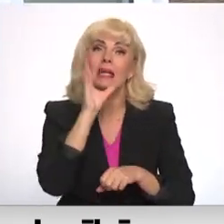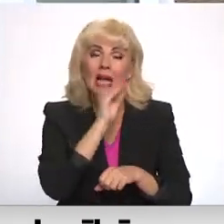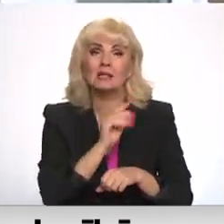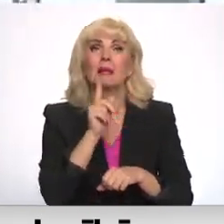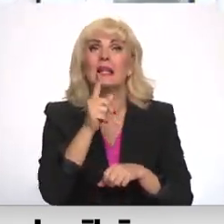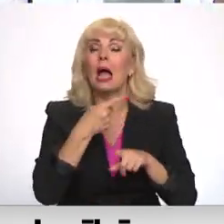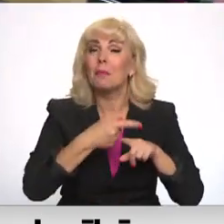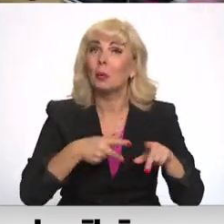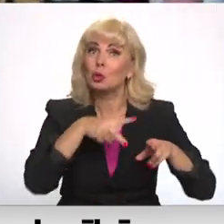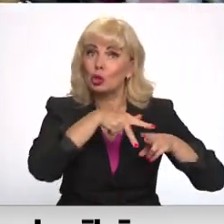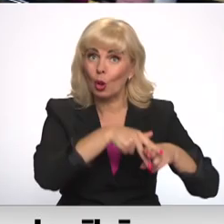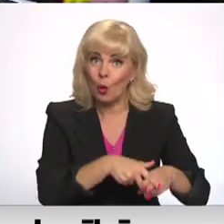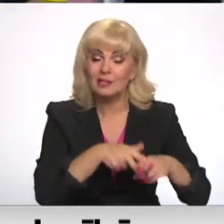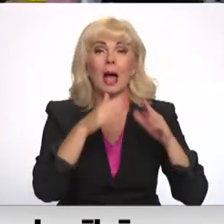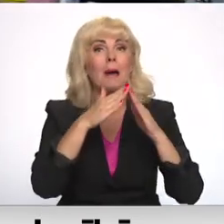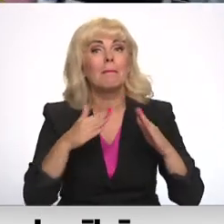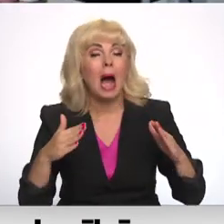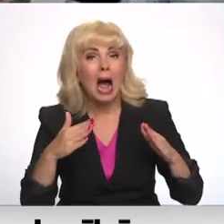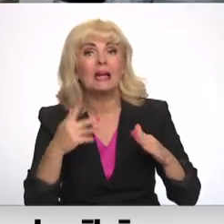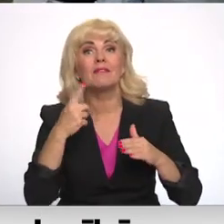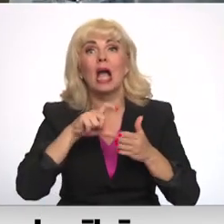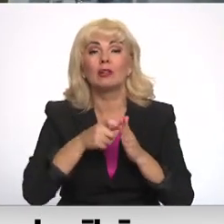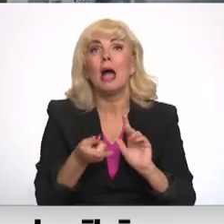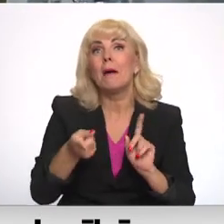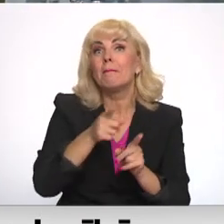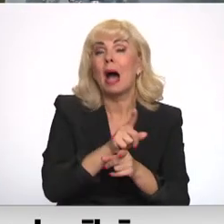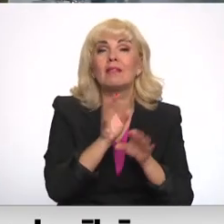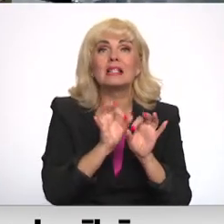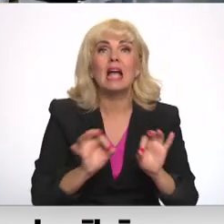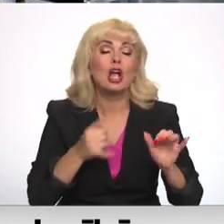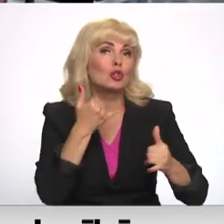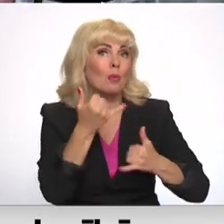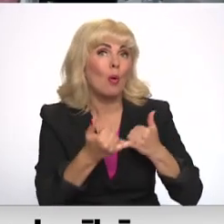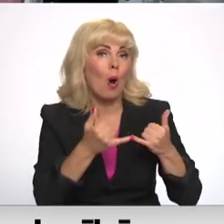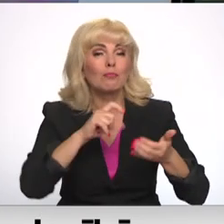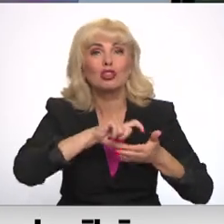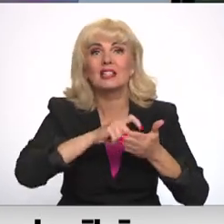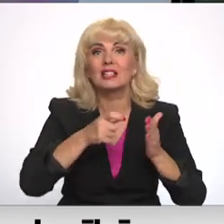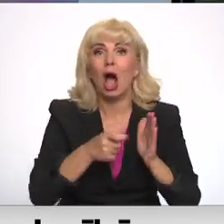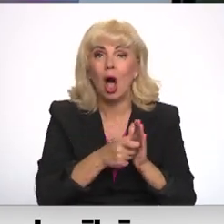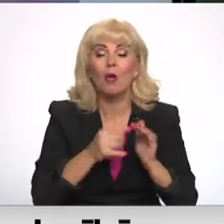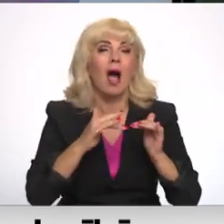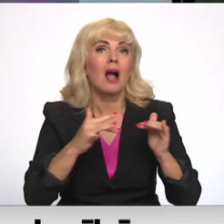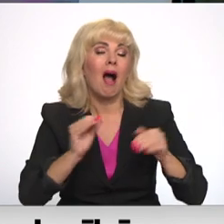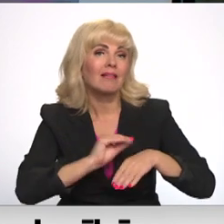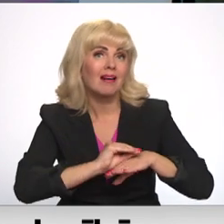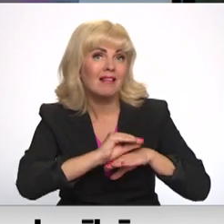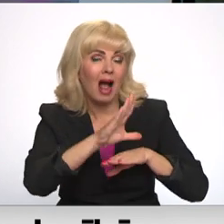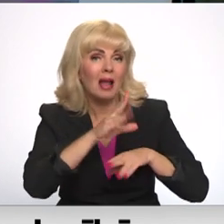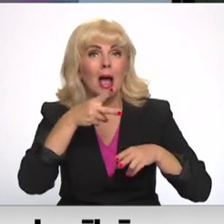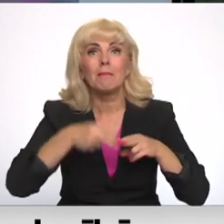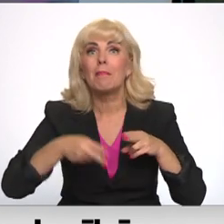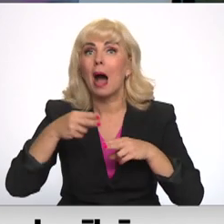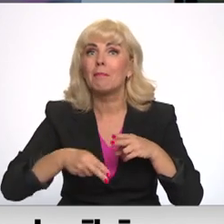uz pusslodzi. Mājās viena istaba pārveidota par skaistamkopšanas salonu un uz galda krājas pabeigto